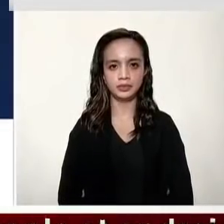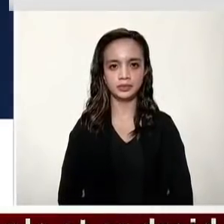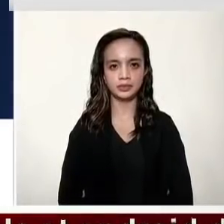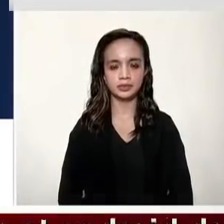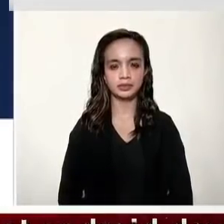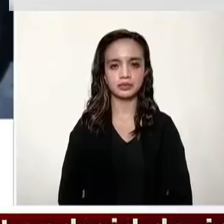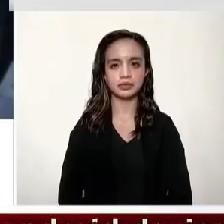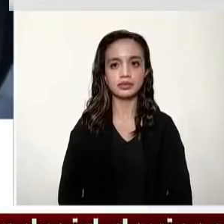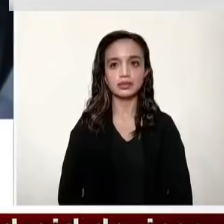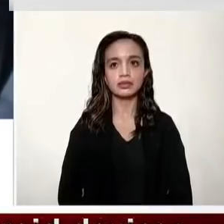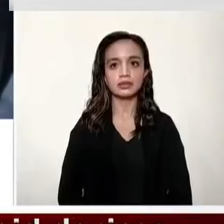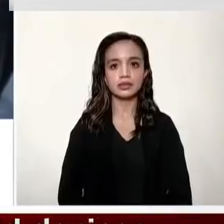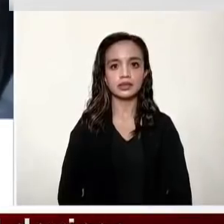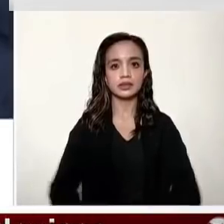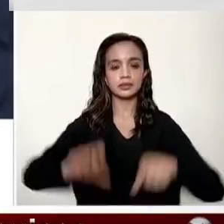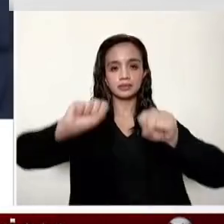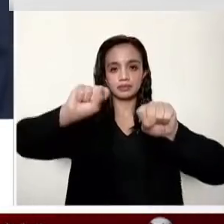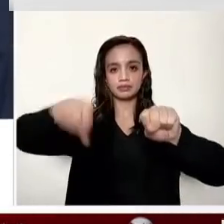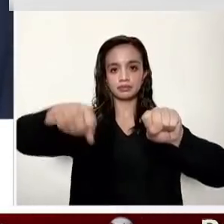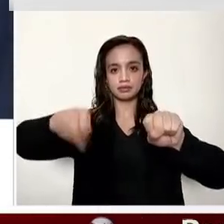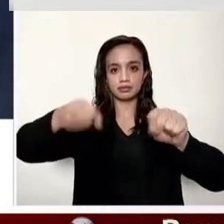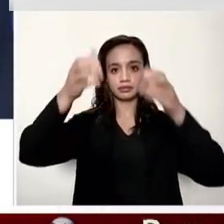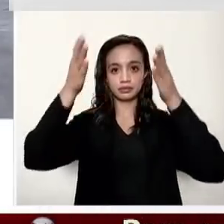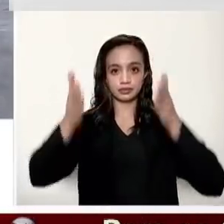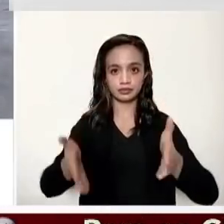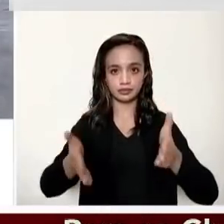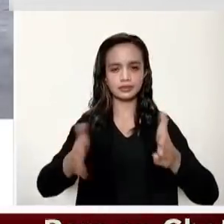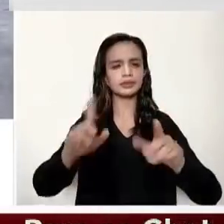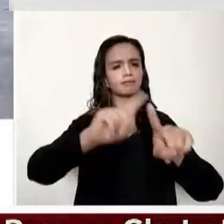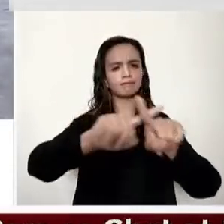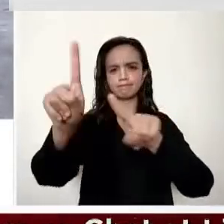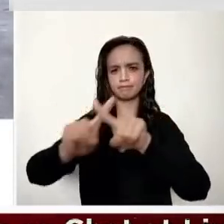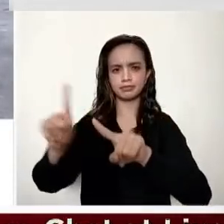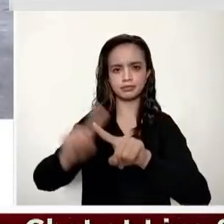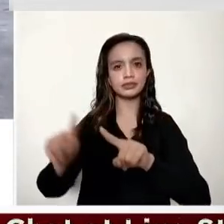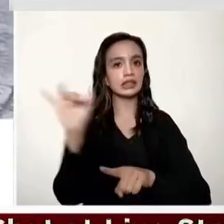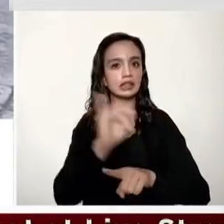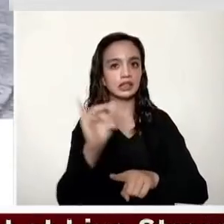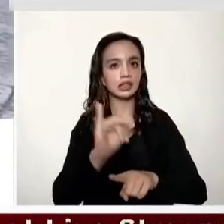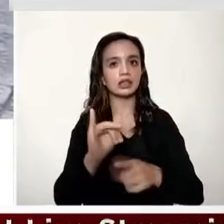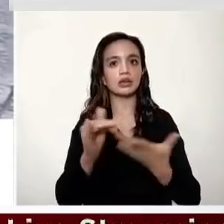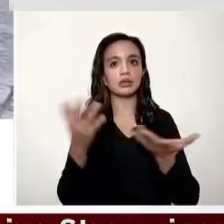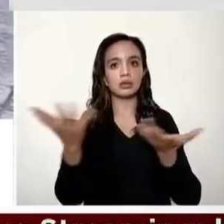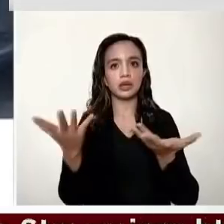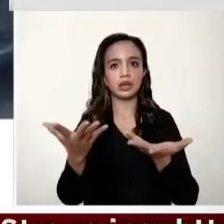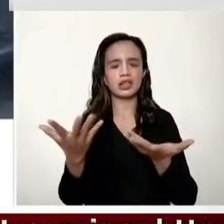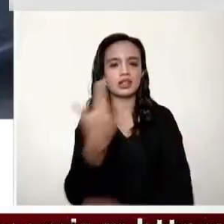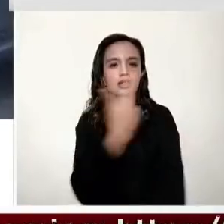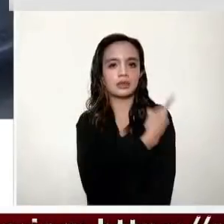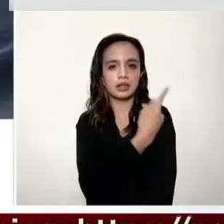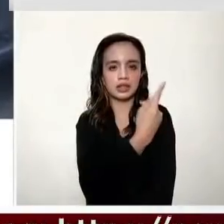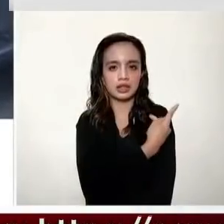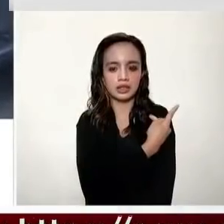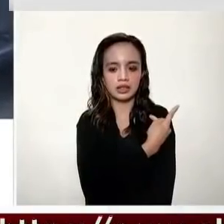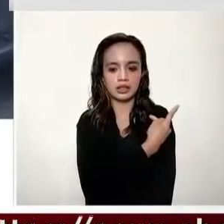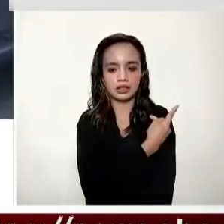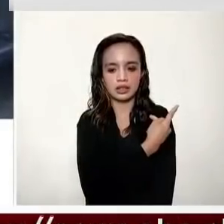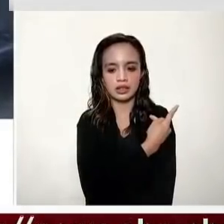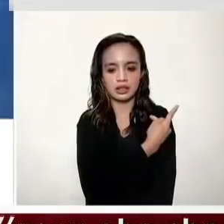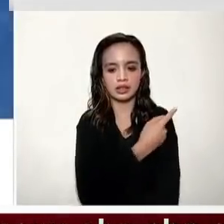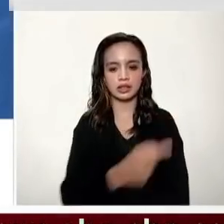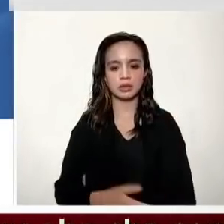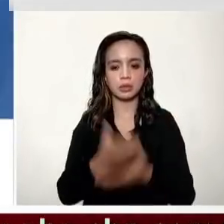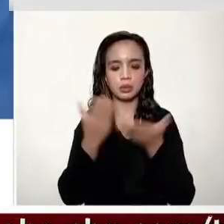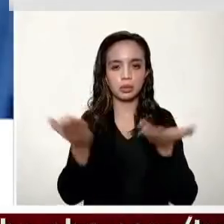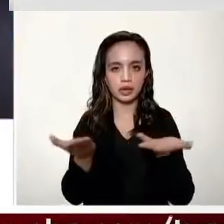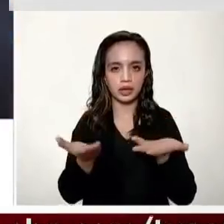Binakunahan ang mga tricycle at pedicab driver, pati mga delivery rider sa isang COVID-19 vaccine express sa parking area sa loob ng